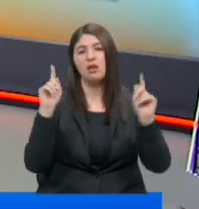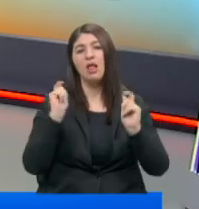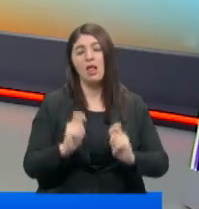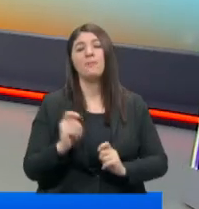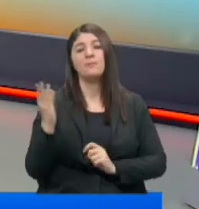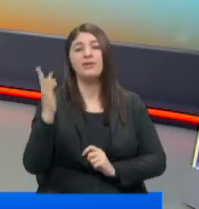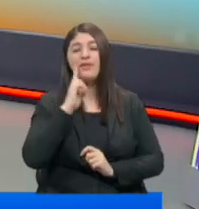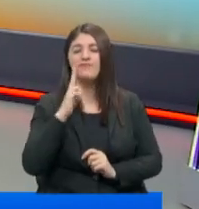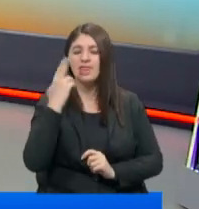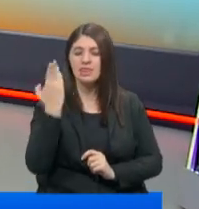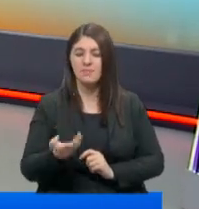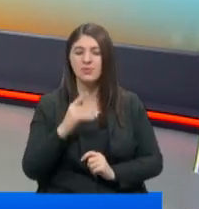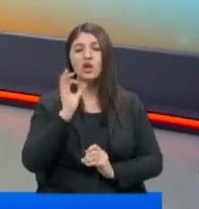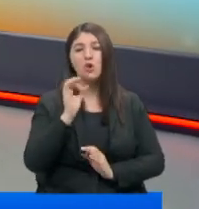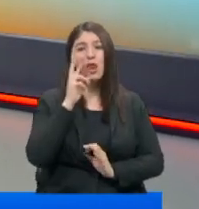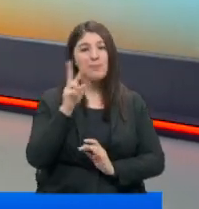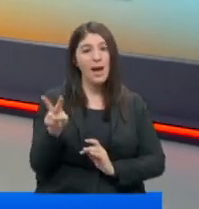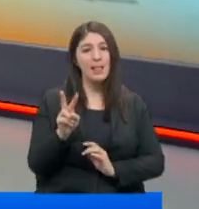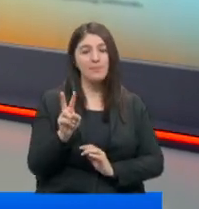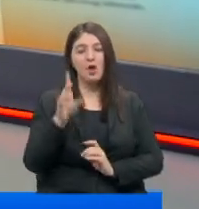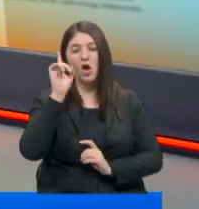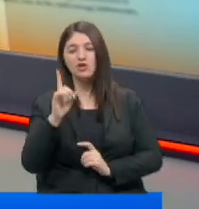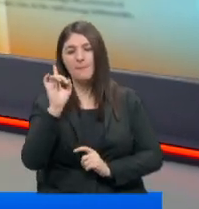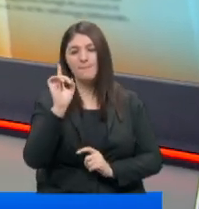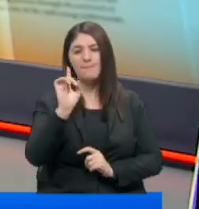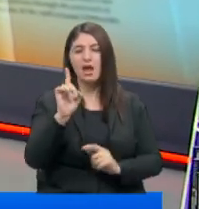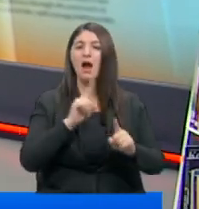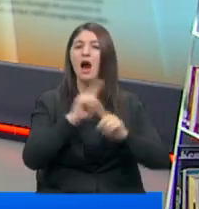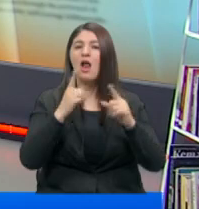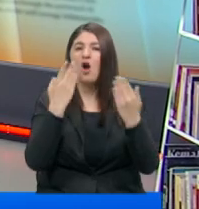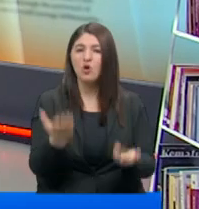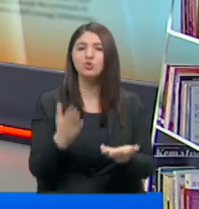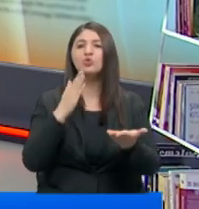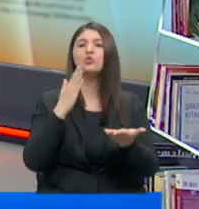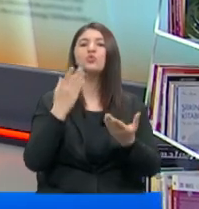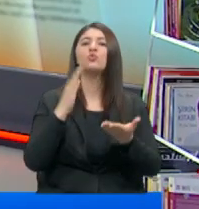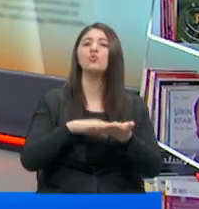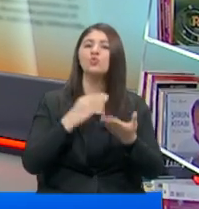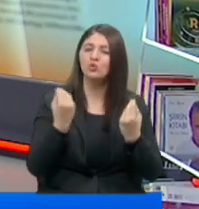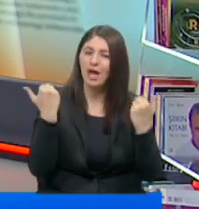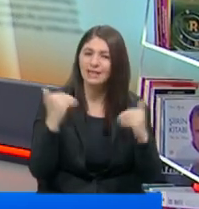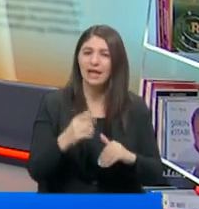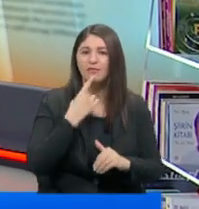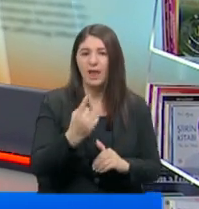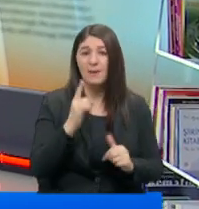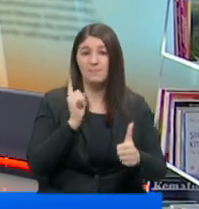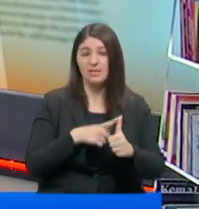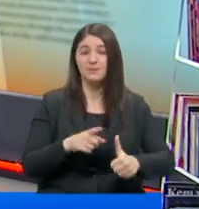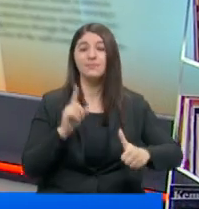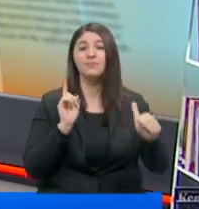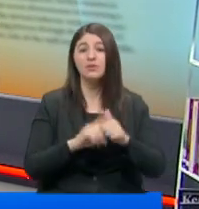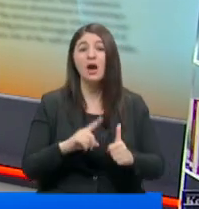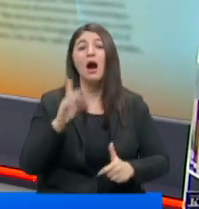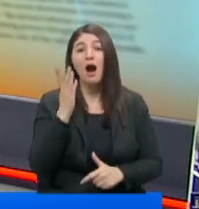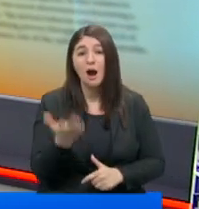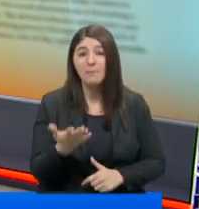Evet efendim şöyle bakalım önce bir kere Hayırlı olsun uğurlu olsun bereketli olsun diyelim bir bir